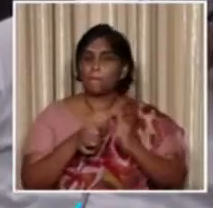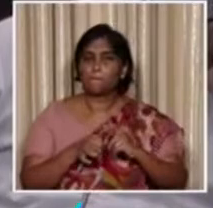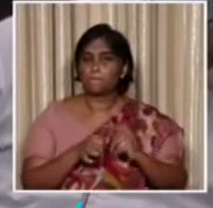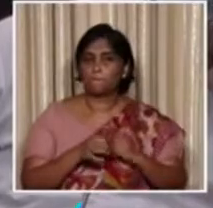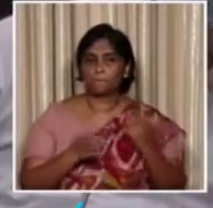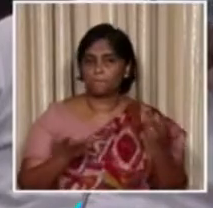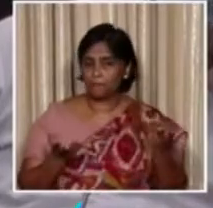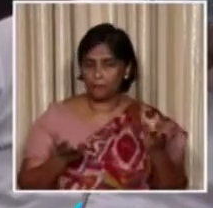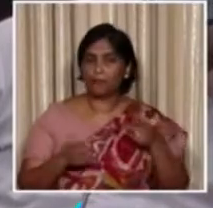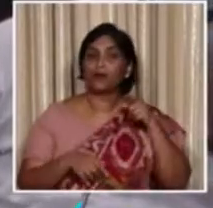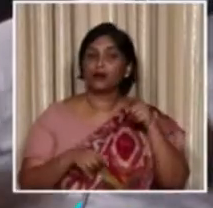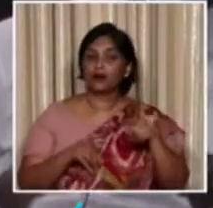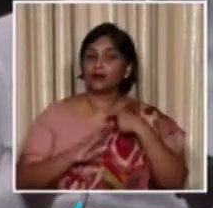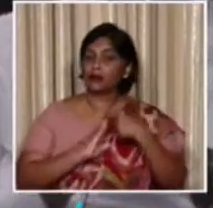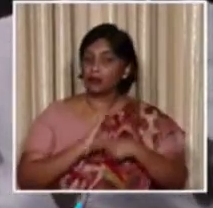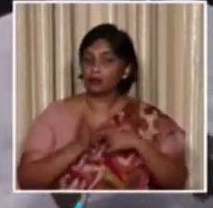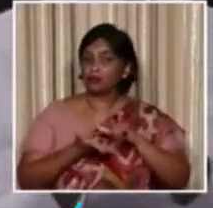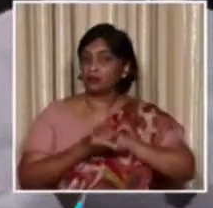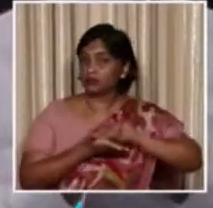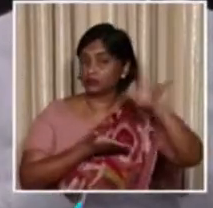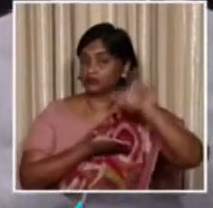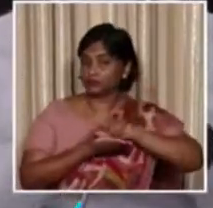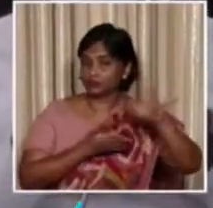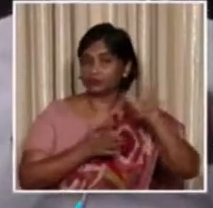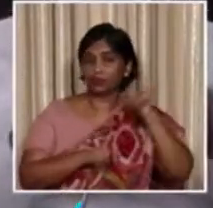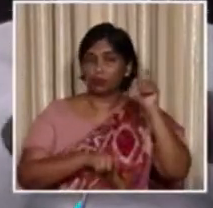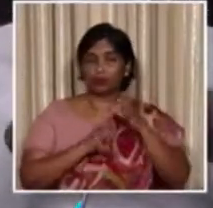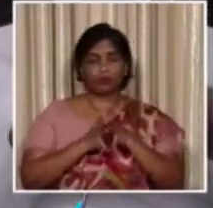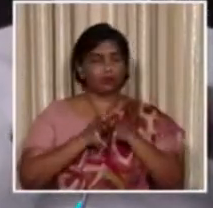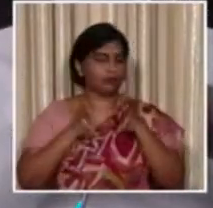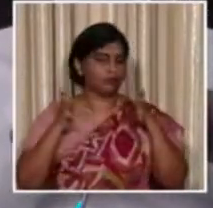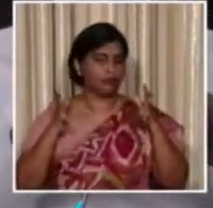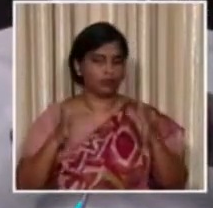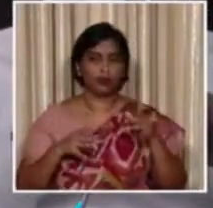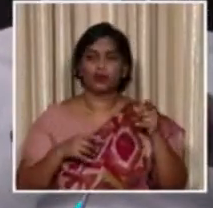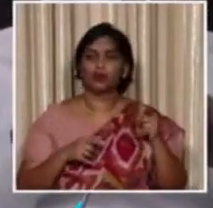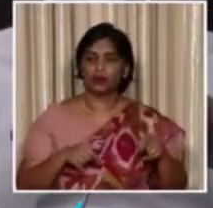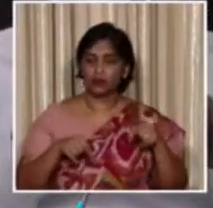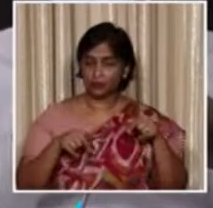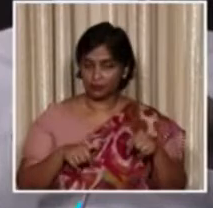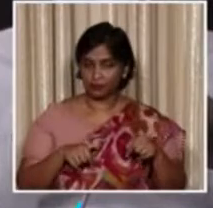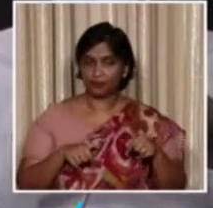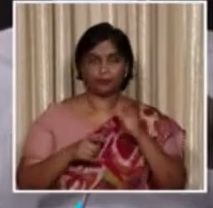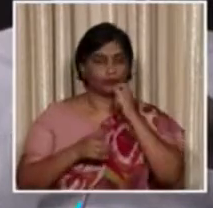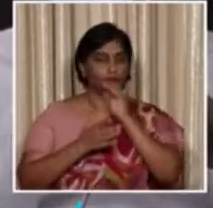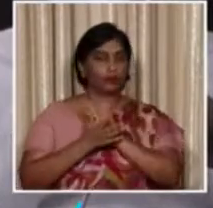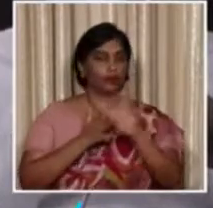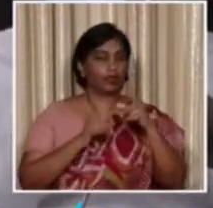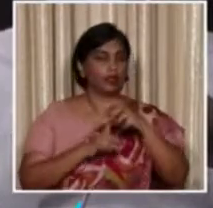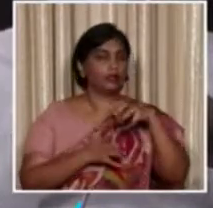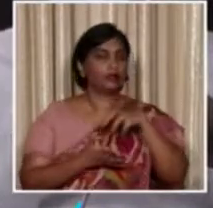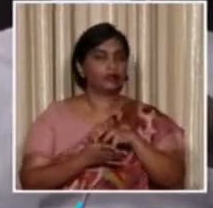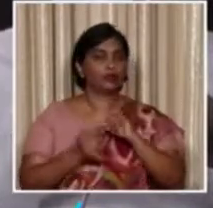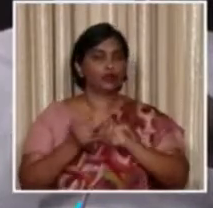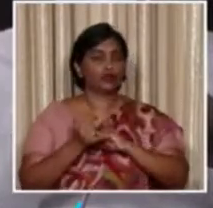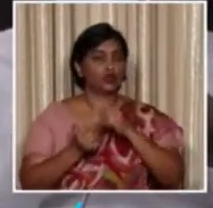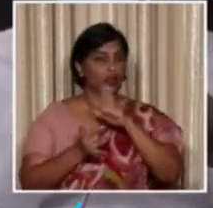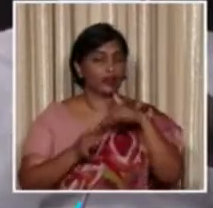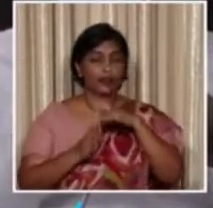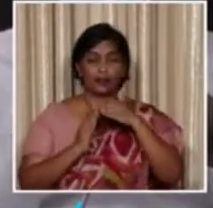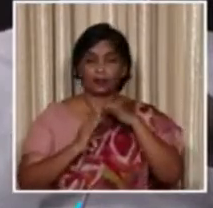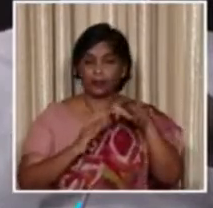කියන්නේ කියලා. ඉතින් රටෙන් ගලාගෙන යන පිරිස ඉතාමත් වැඩි. දැන් මේ හම්බන්තොට දිස්ත්‍රික්කයේ සූර්ය